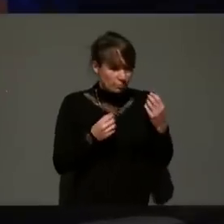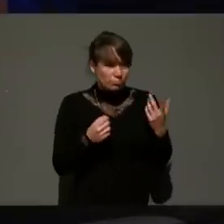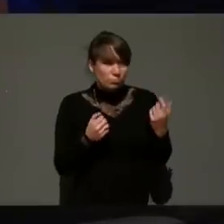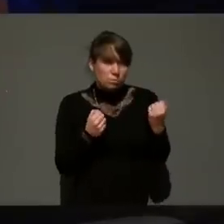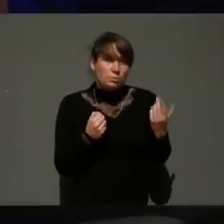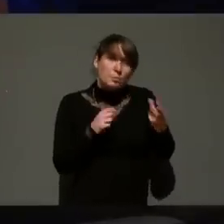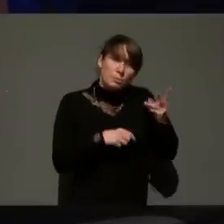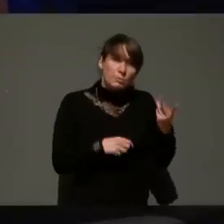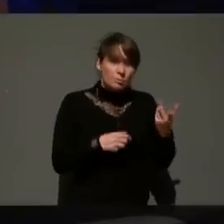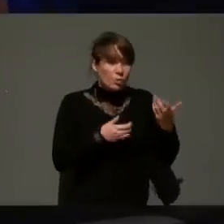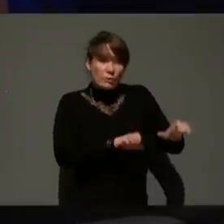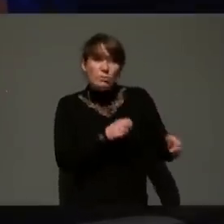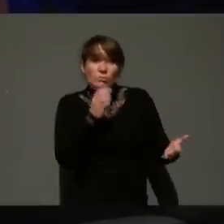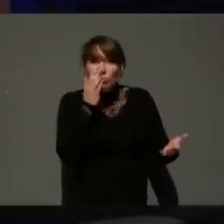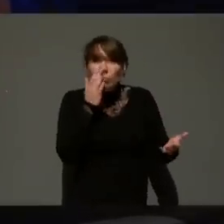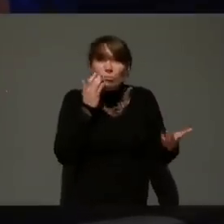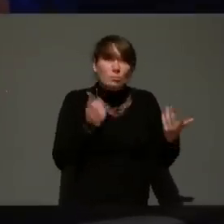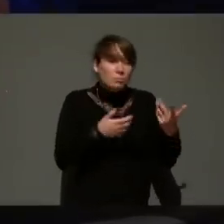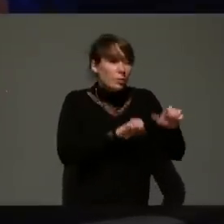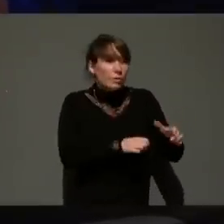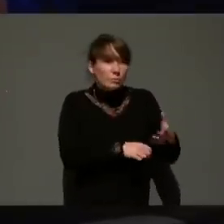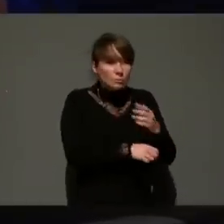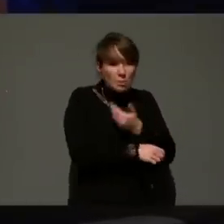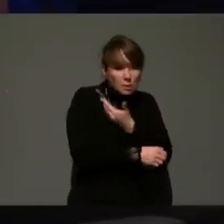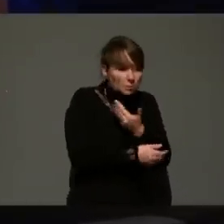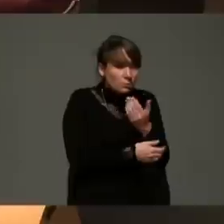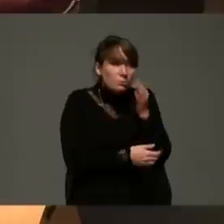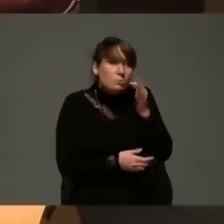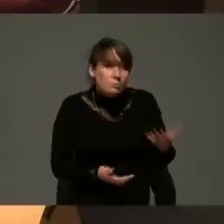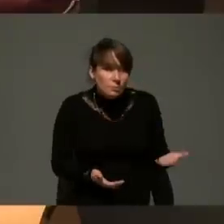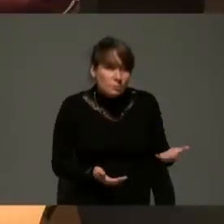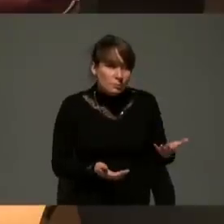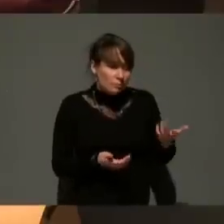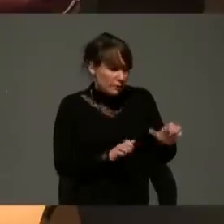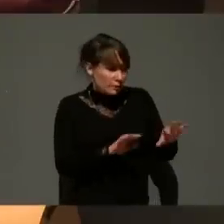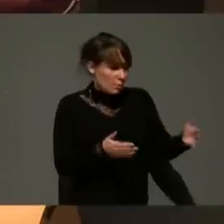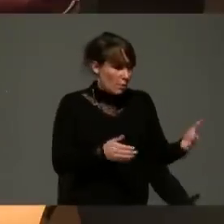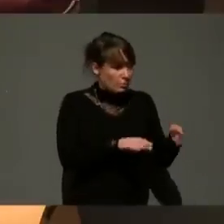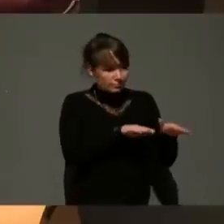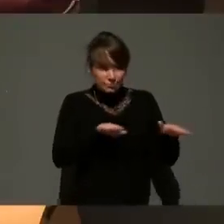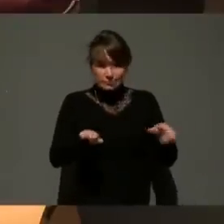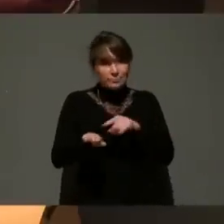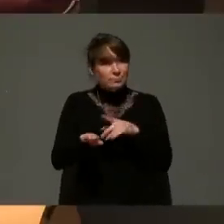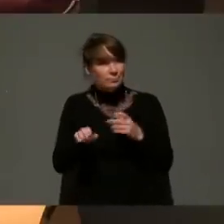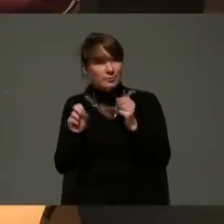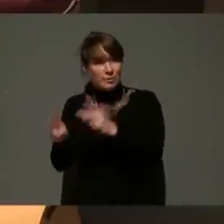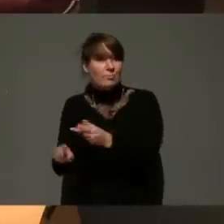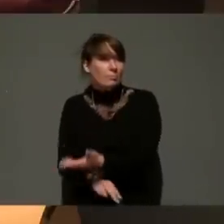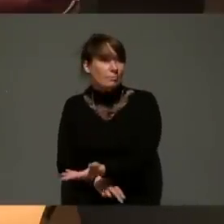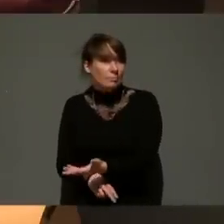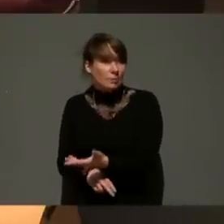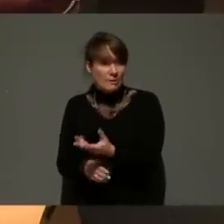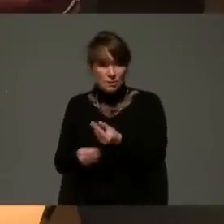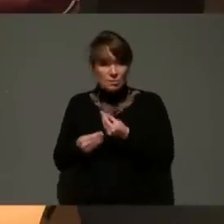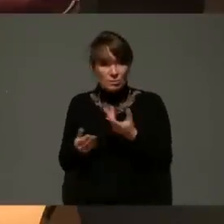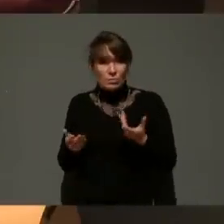pour éviter les petites blessures que je pouvais avoir. Et c'est vrai que le vélo m'a permis